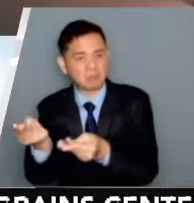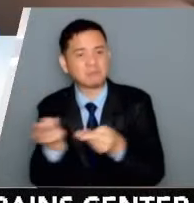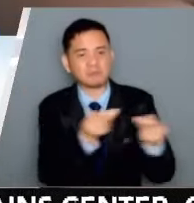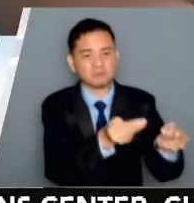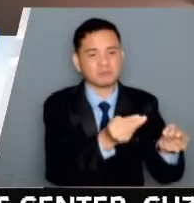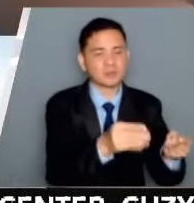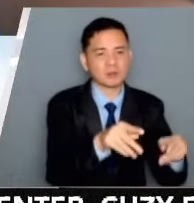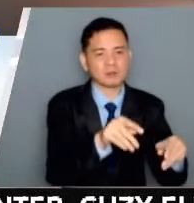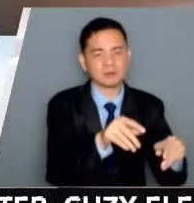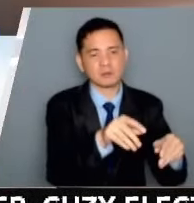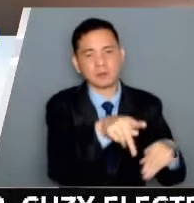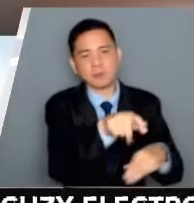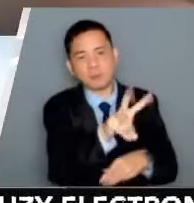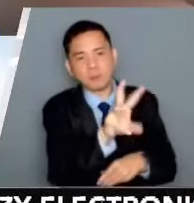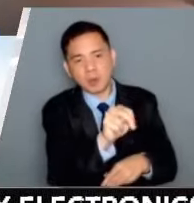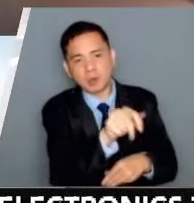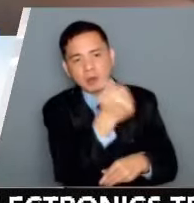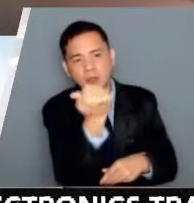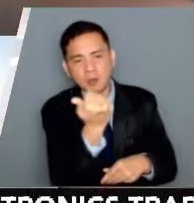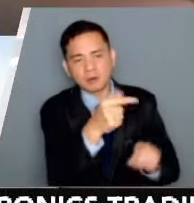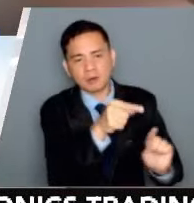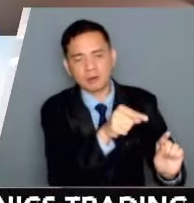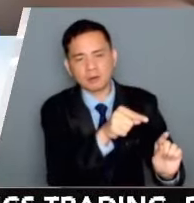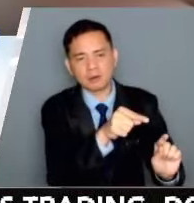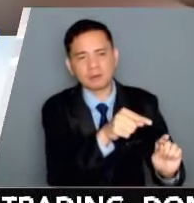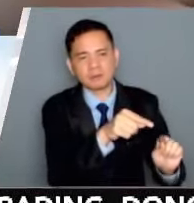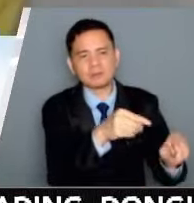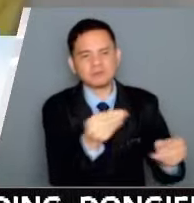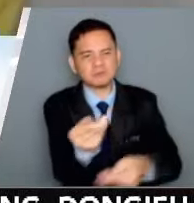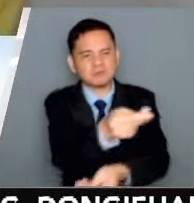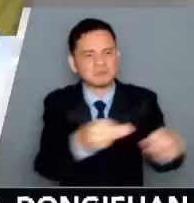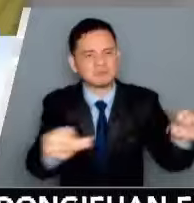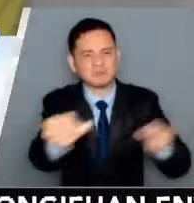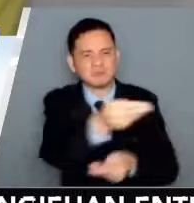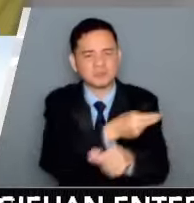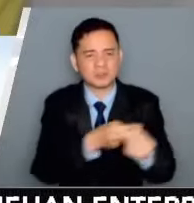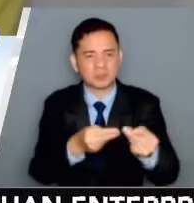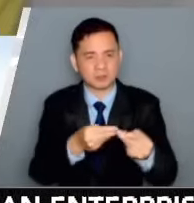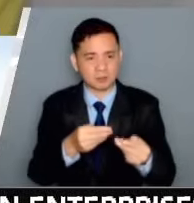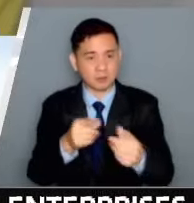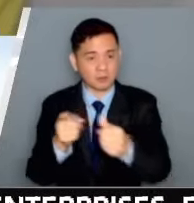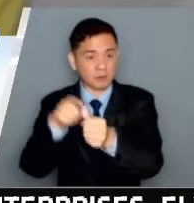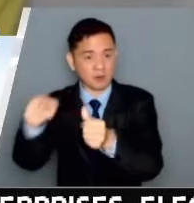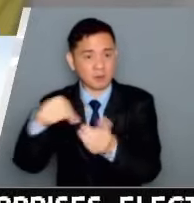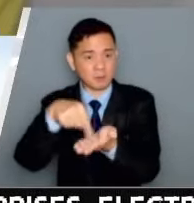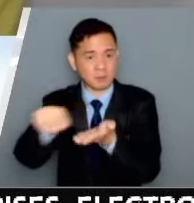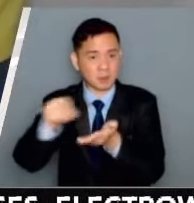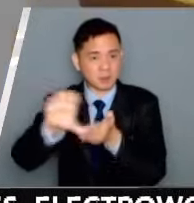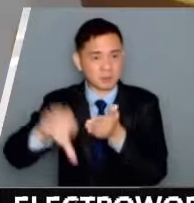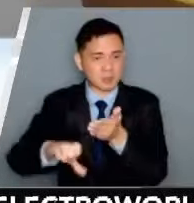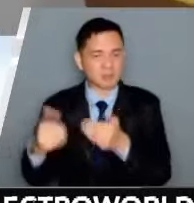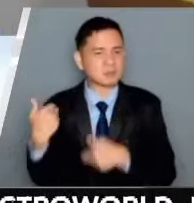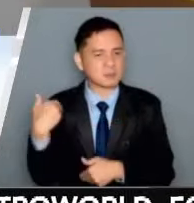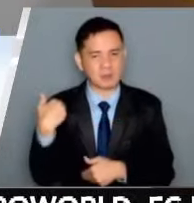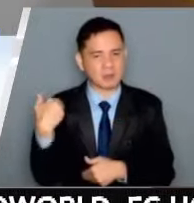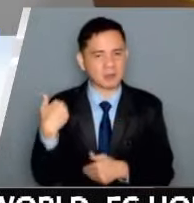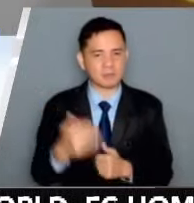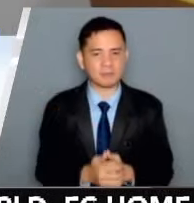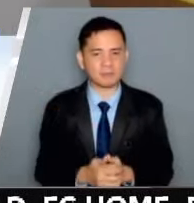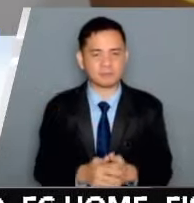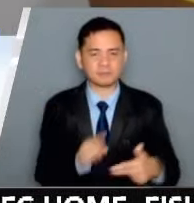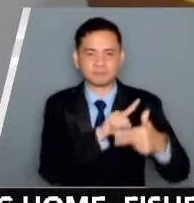na na nababayaran yung mga unang pinagsanlaan hindi nagbigay ng pahayag ang mga suspect